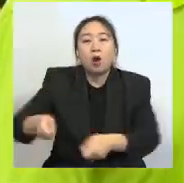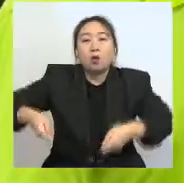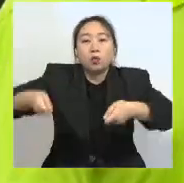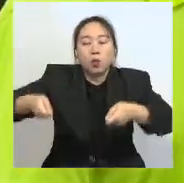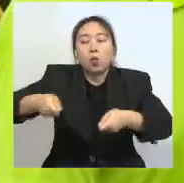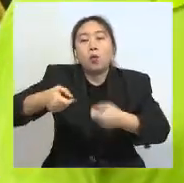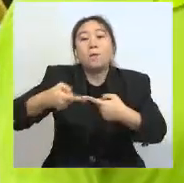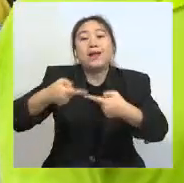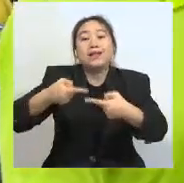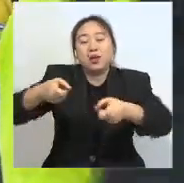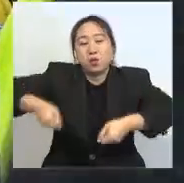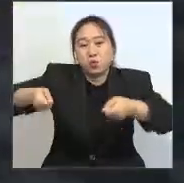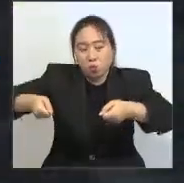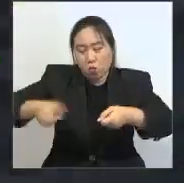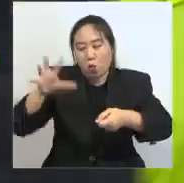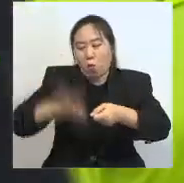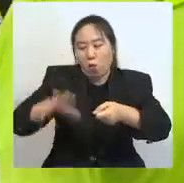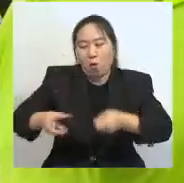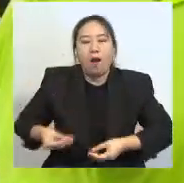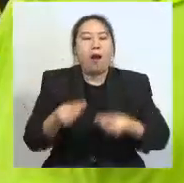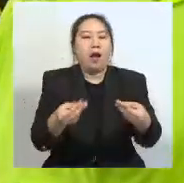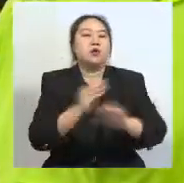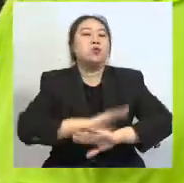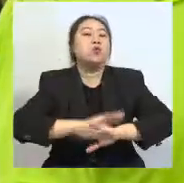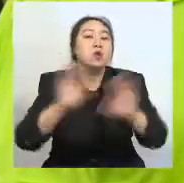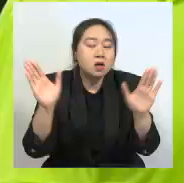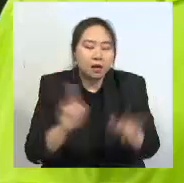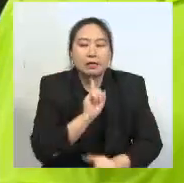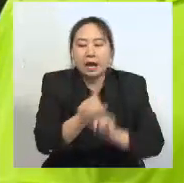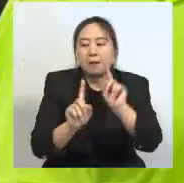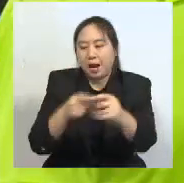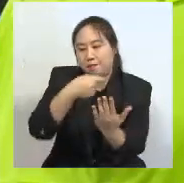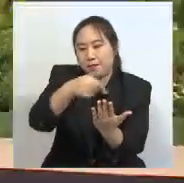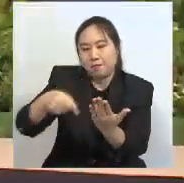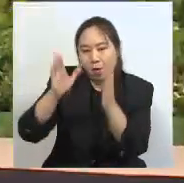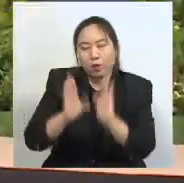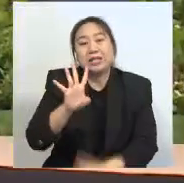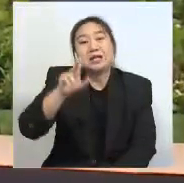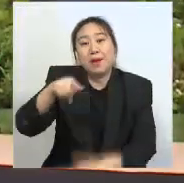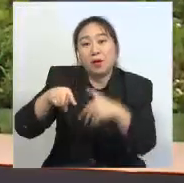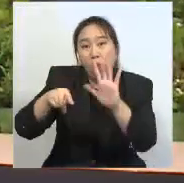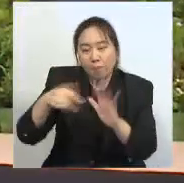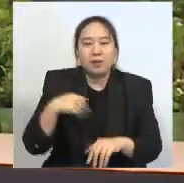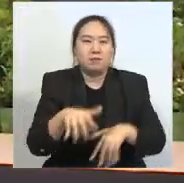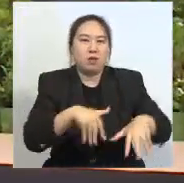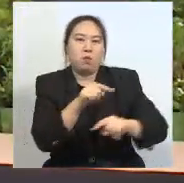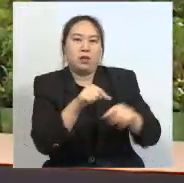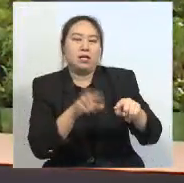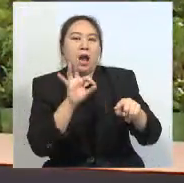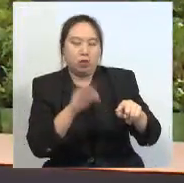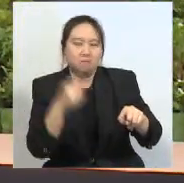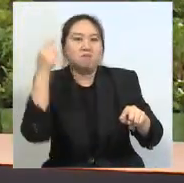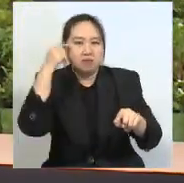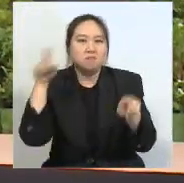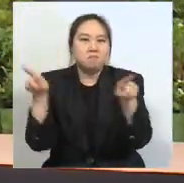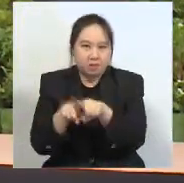กหูหิ้วโดยดุสิตโพจำนวน 2,032 คนจากทั่วประเทศพบว่ามีประชาชนร้อยละ90เห็นด้วยกับ